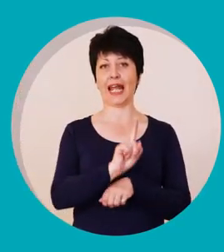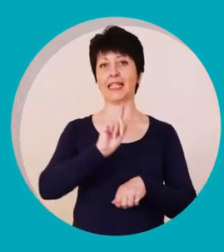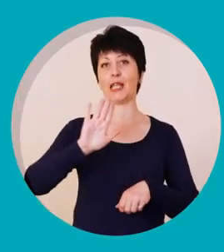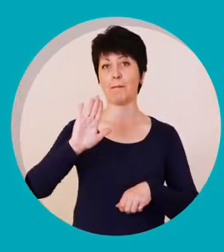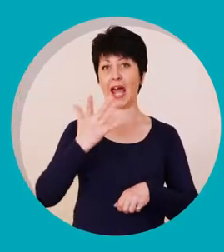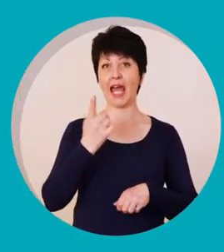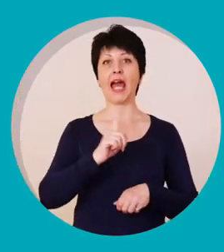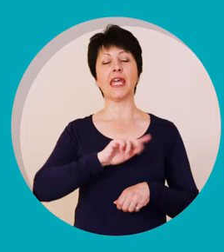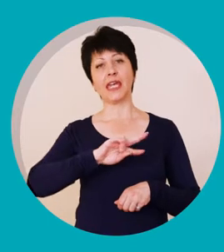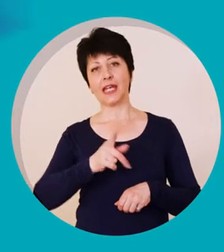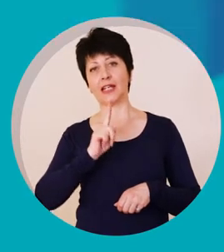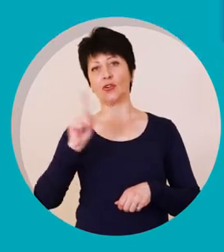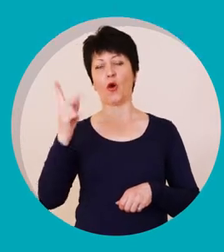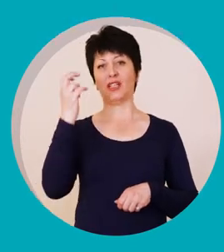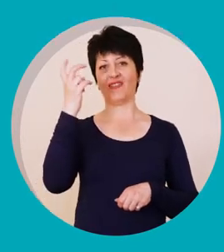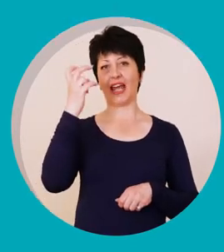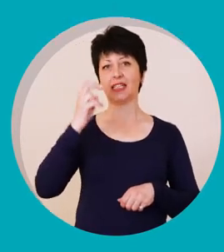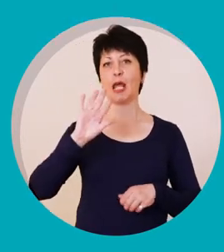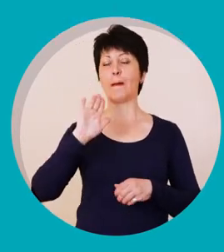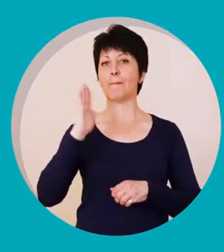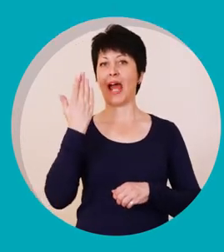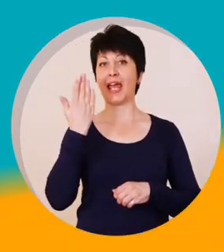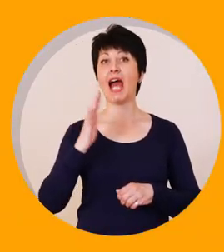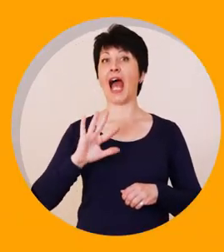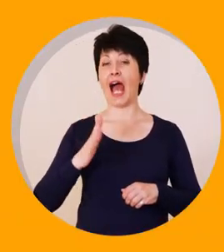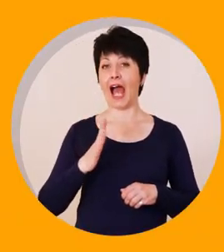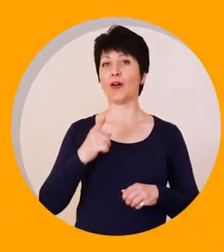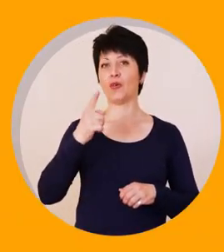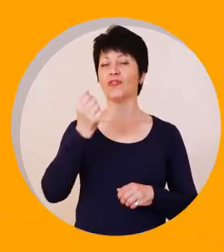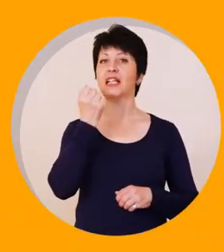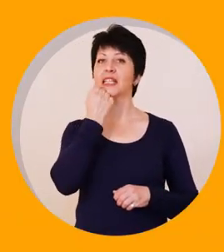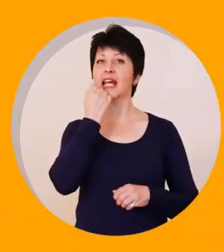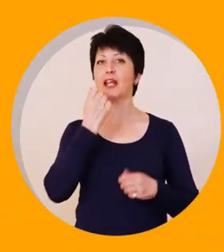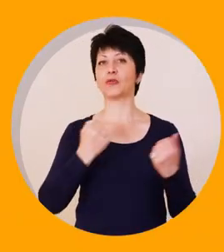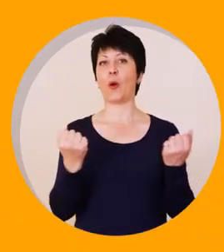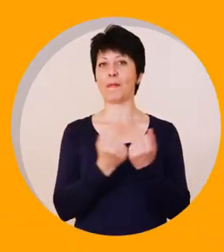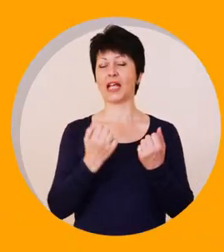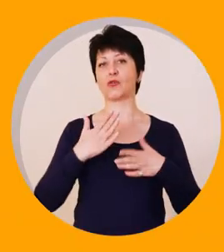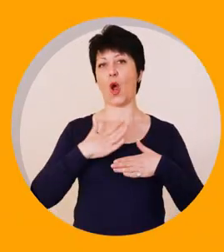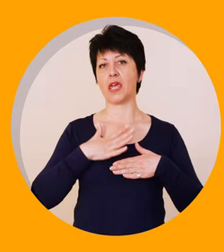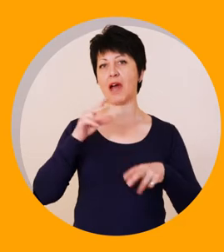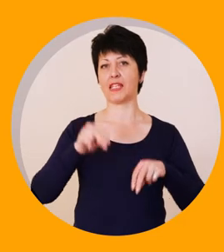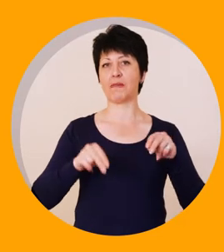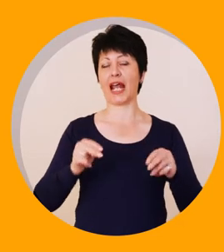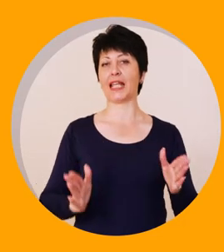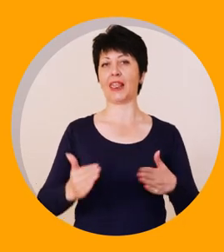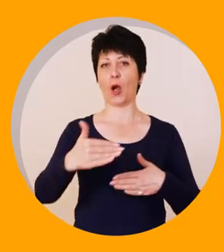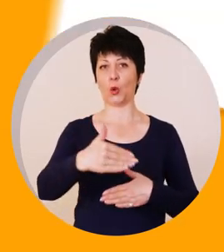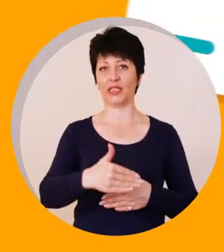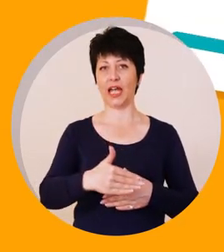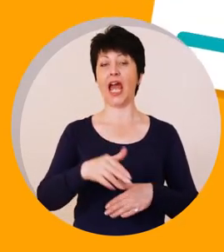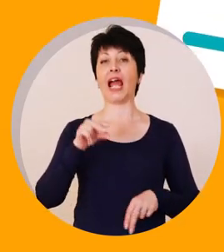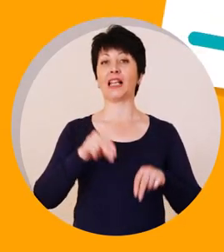до 11 май, за да гласуват с подвижна избирателна кутия. Само ако в населеното място има вече назначена подвижна избирателна